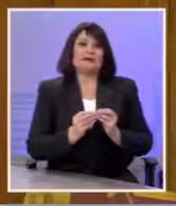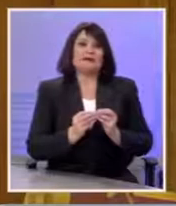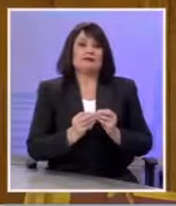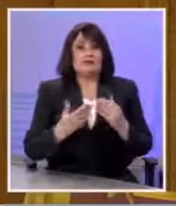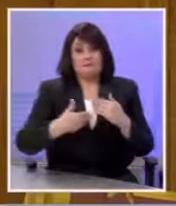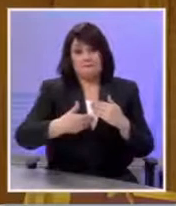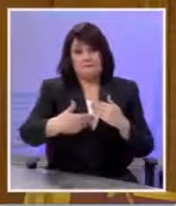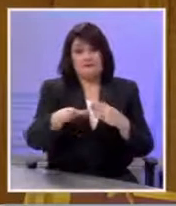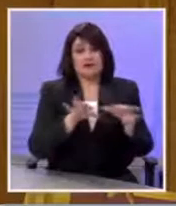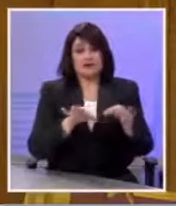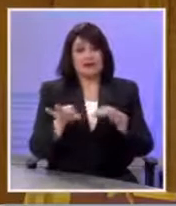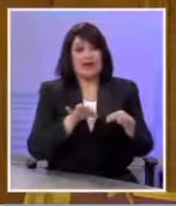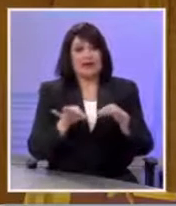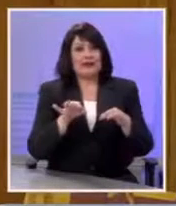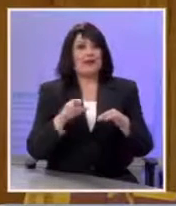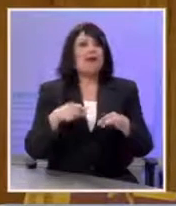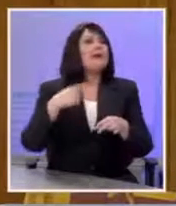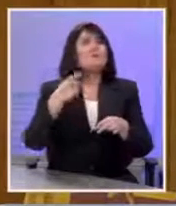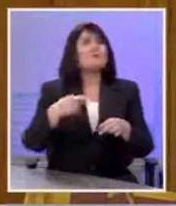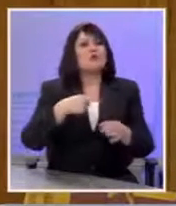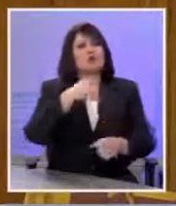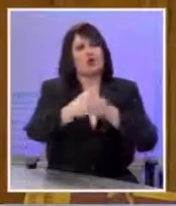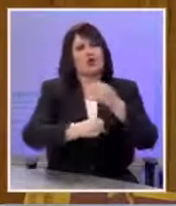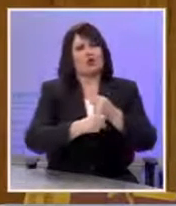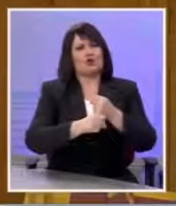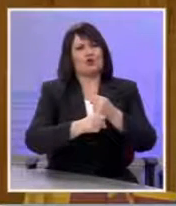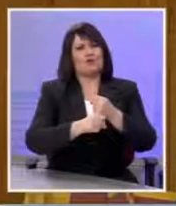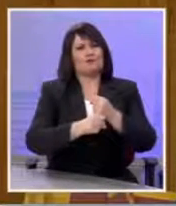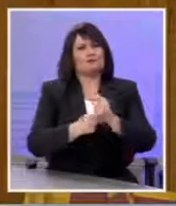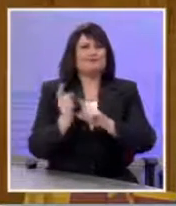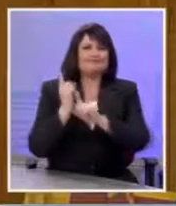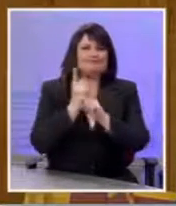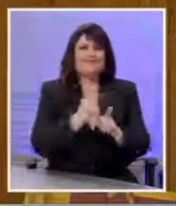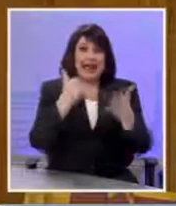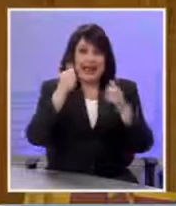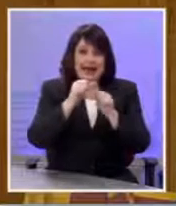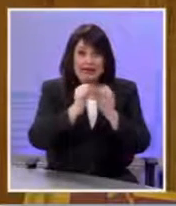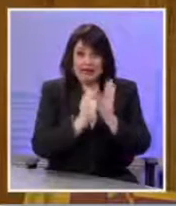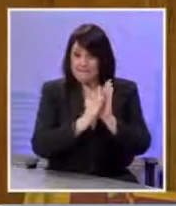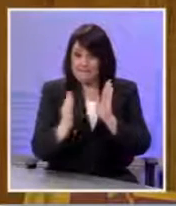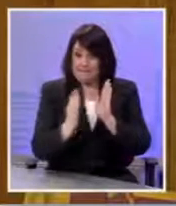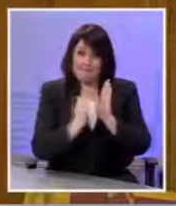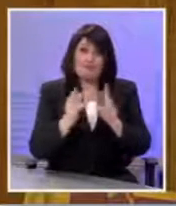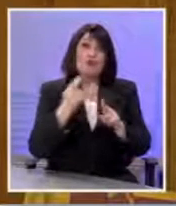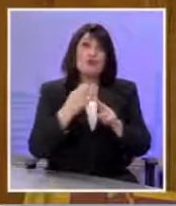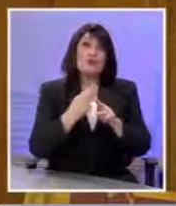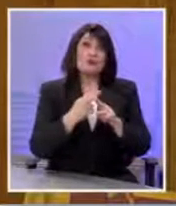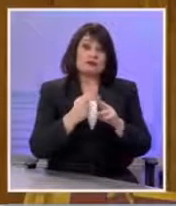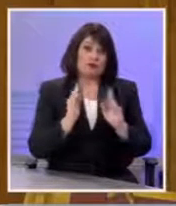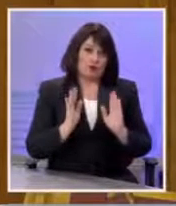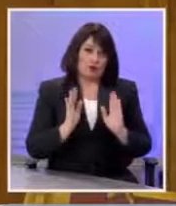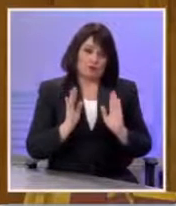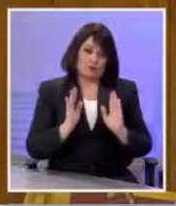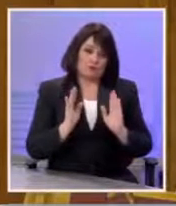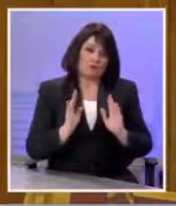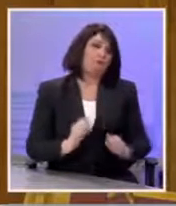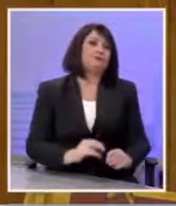ορίζοντα, το επόμενο έτος και ειδικότερα το επόμενο εξάμηνο είναι ιδιαίτερα κρίσιμο.